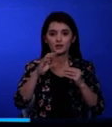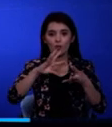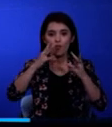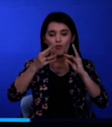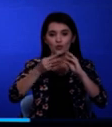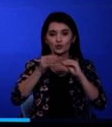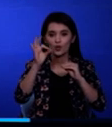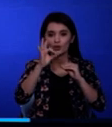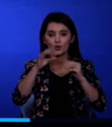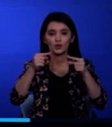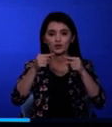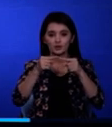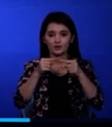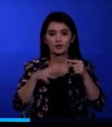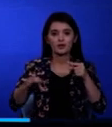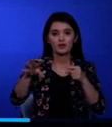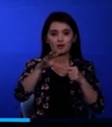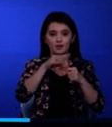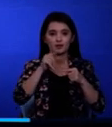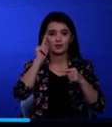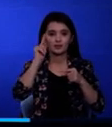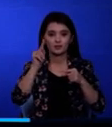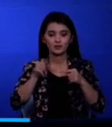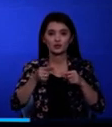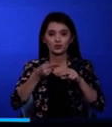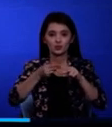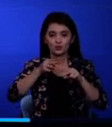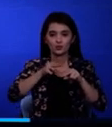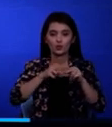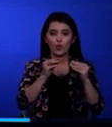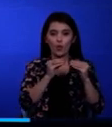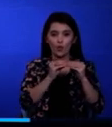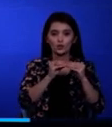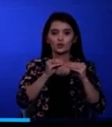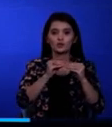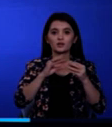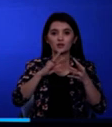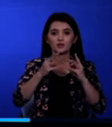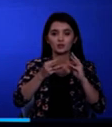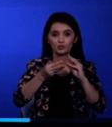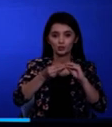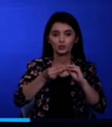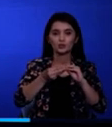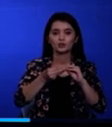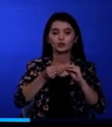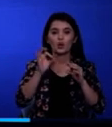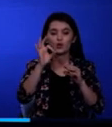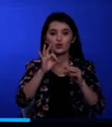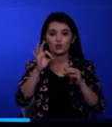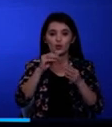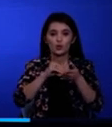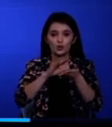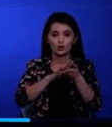qismi 0 ga teng ekanligi ma'lum. Shuning uchun 10lik kasrda butun qismiga 0